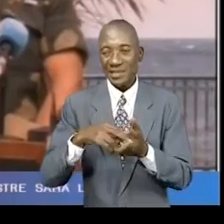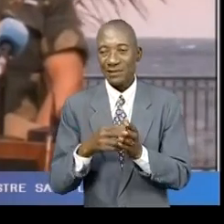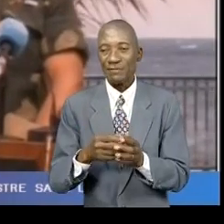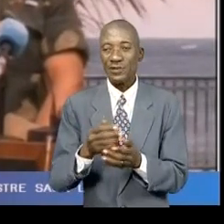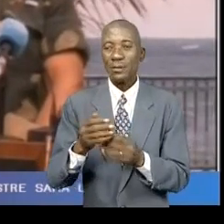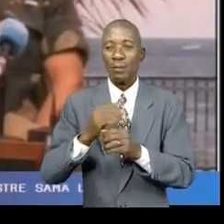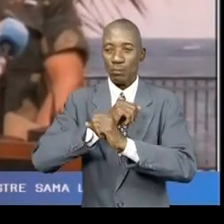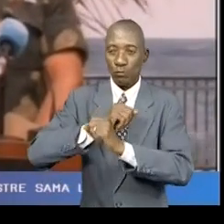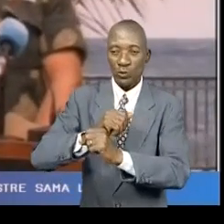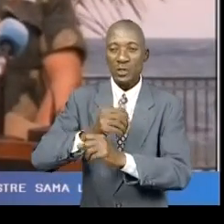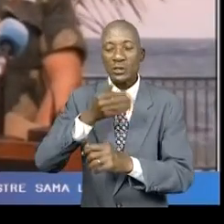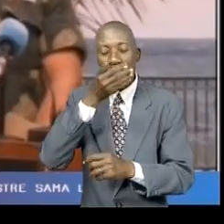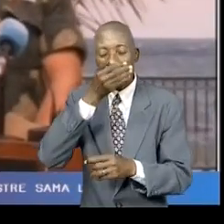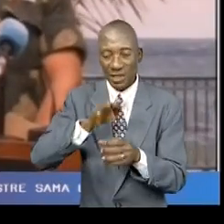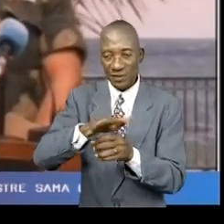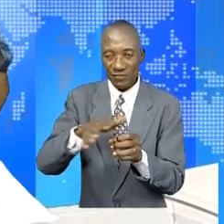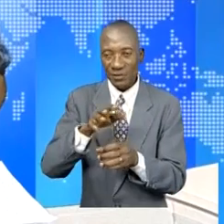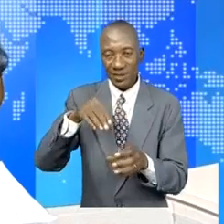qui menace notre pays.